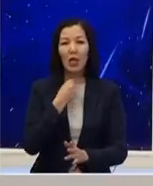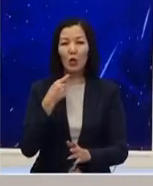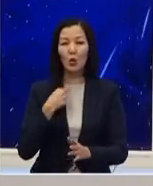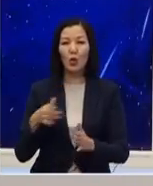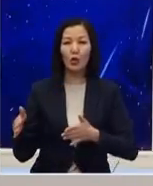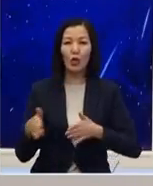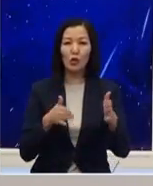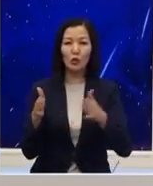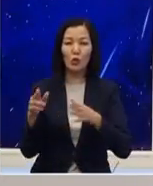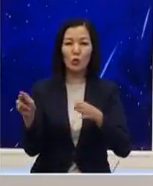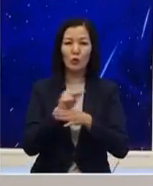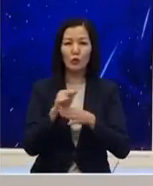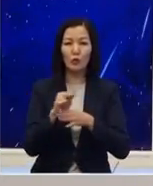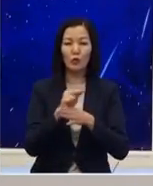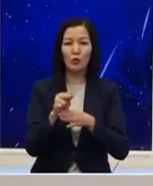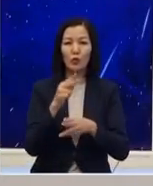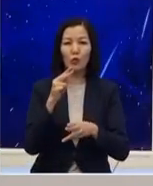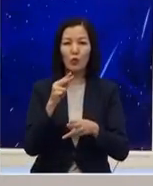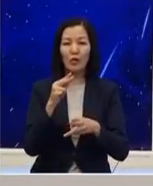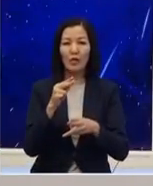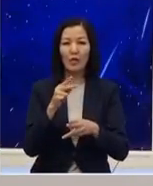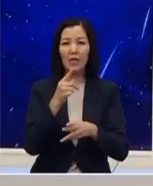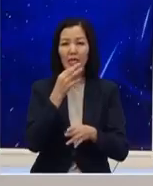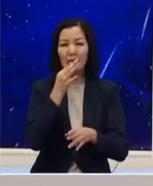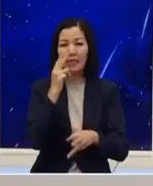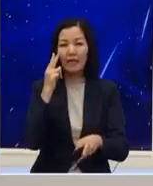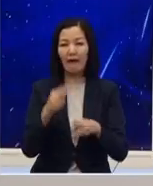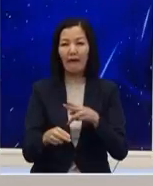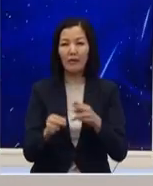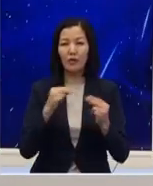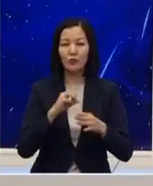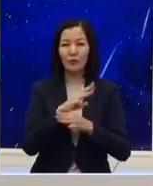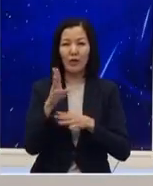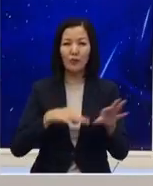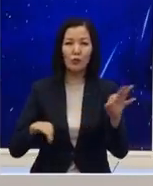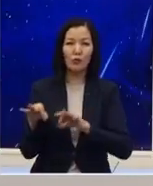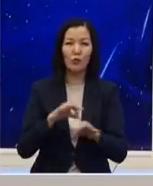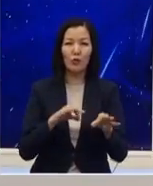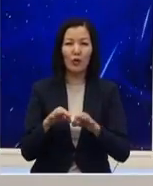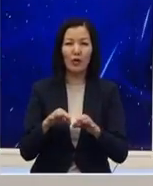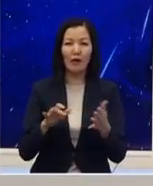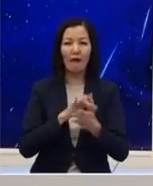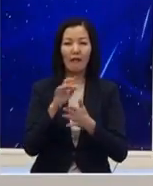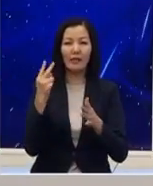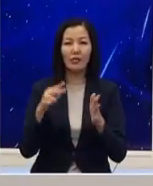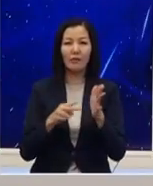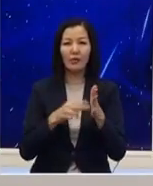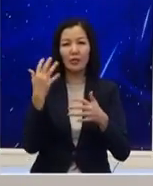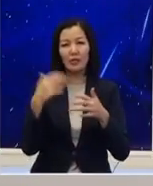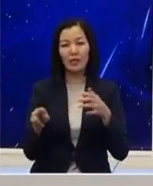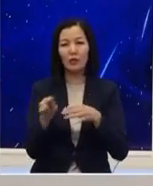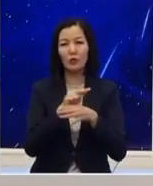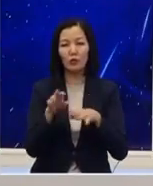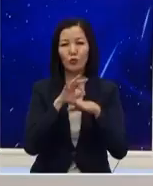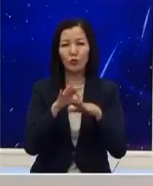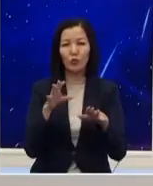Талдықорғанда жол жөндеу жұмыстары мерзімінен бұрын аяқталды. Жұмыспен қамту жол картасы аясында шаһарда 27 көшеге орташа жөндеу